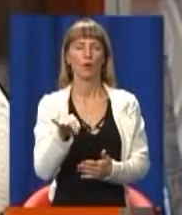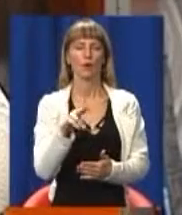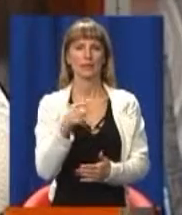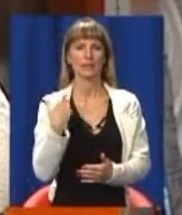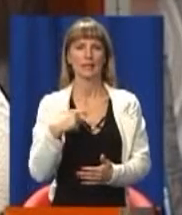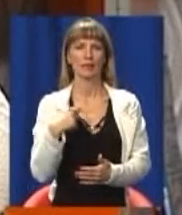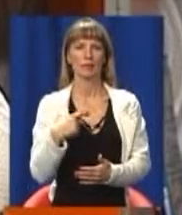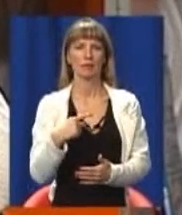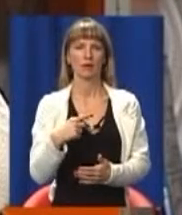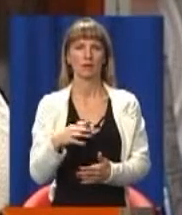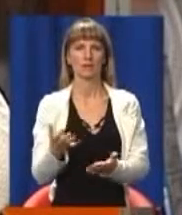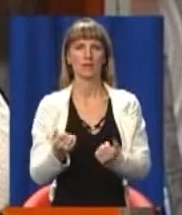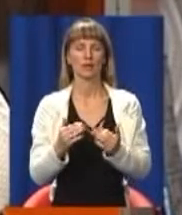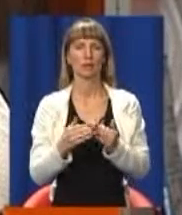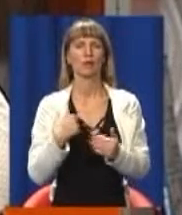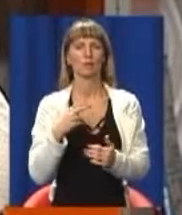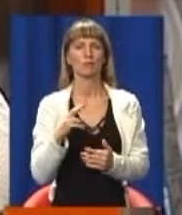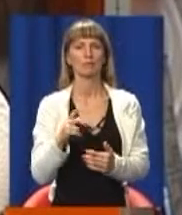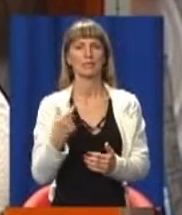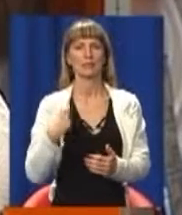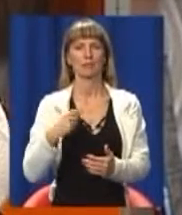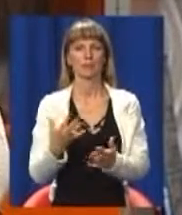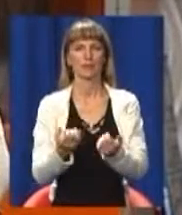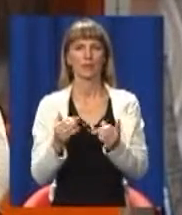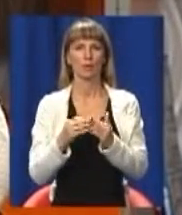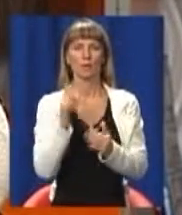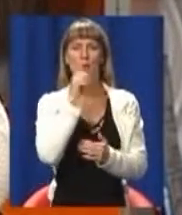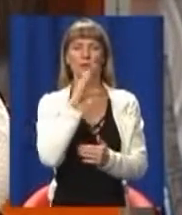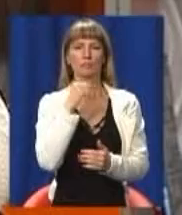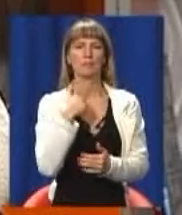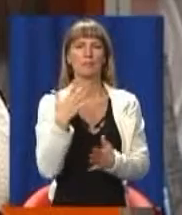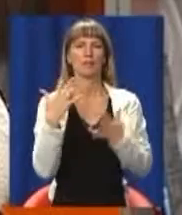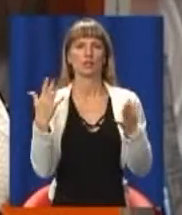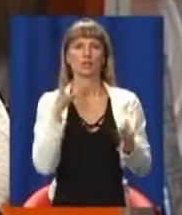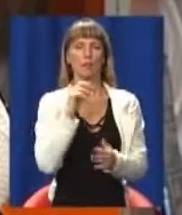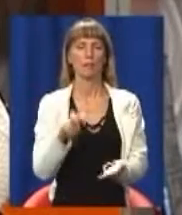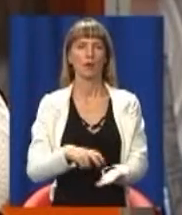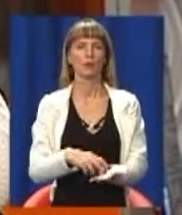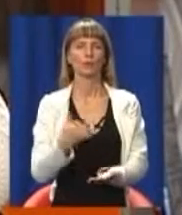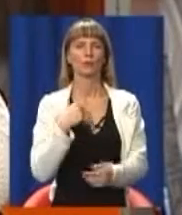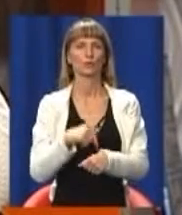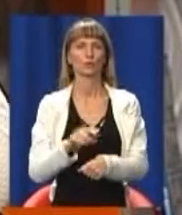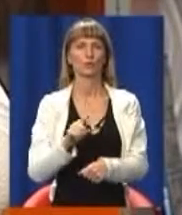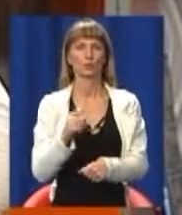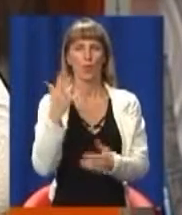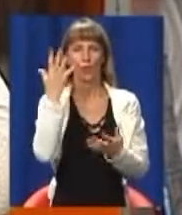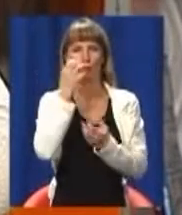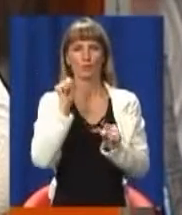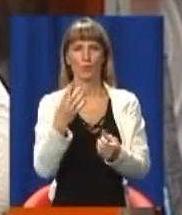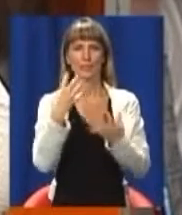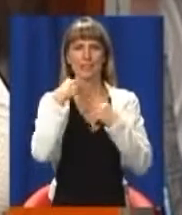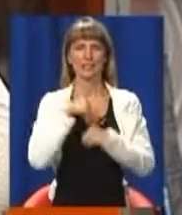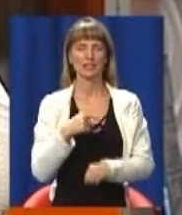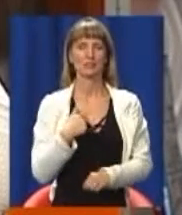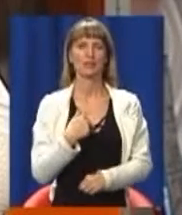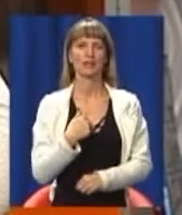завела? Я б завела небольшую собаку, маленьку, тому що больших я все-таки боюсь. У мене таке чувство, що мене ночі з'їдять.